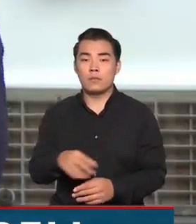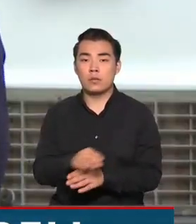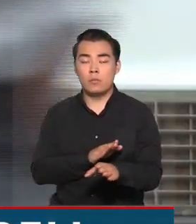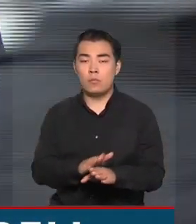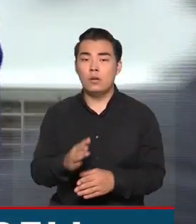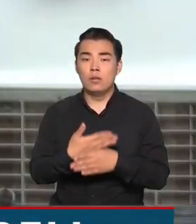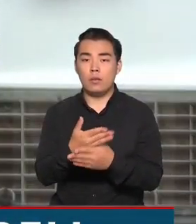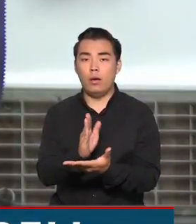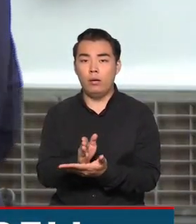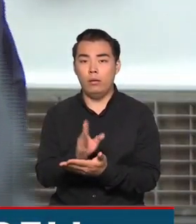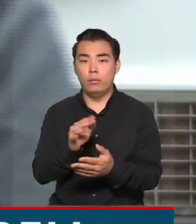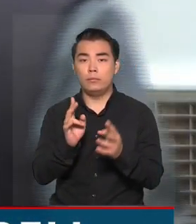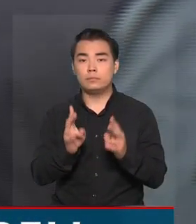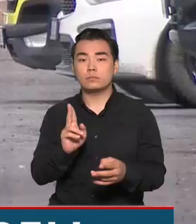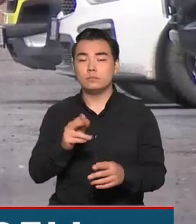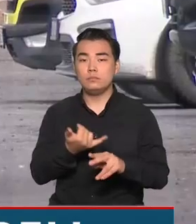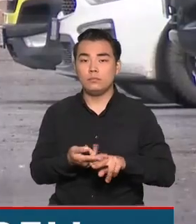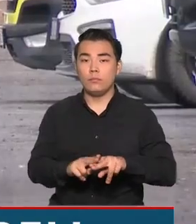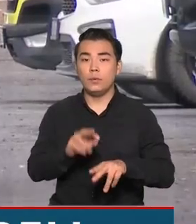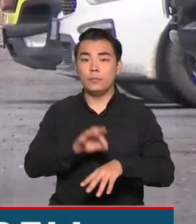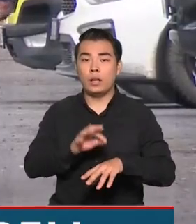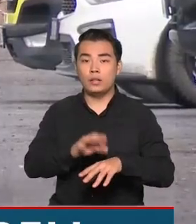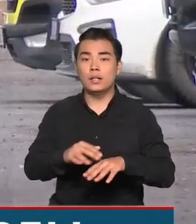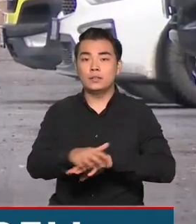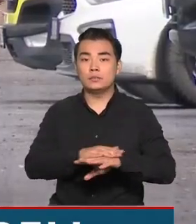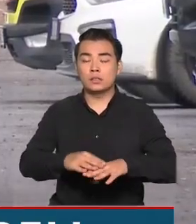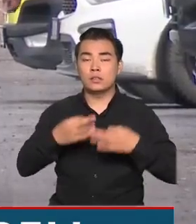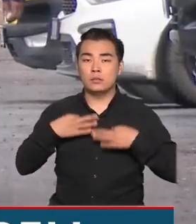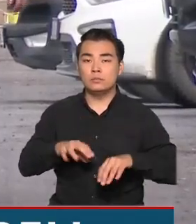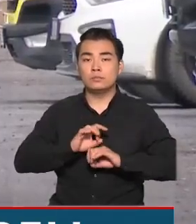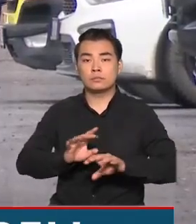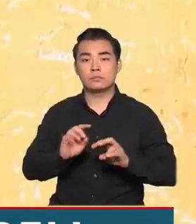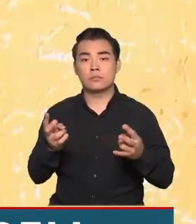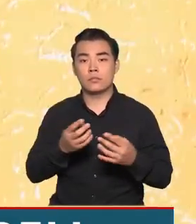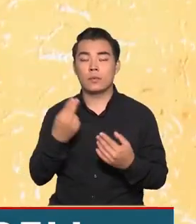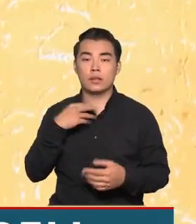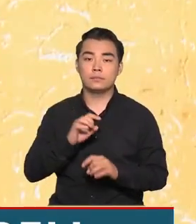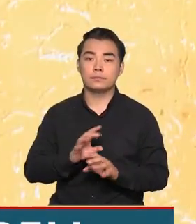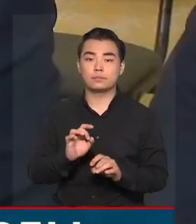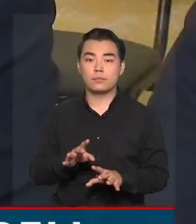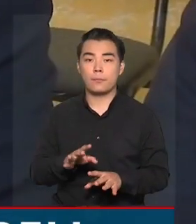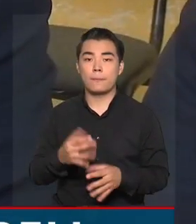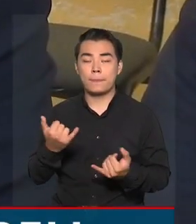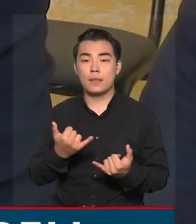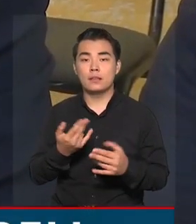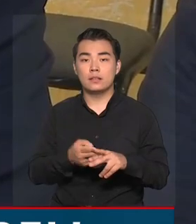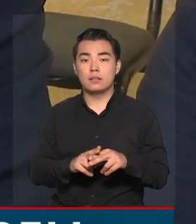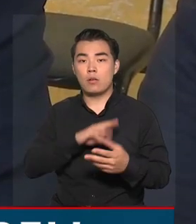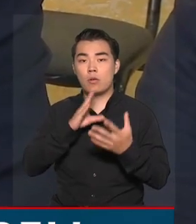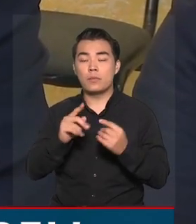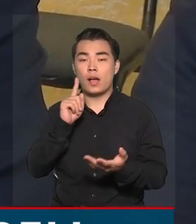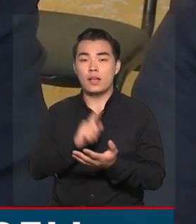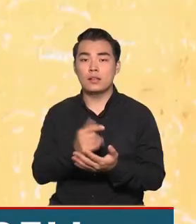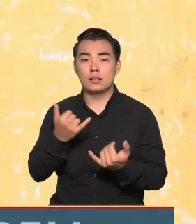науқастардың жағдайы да өзге де ақпарат халыққа дер кезінде жетіп тұруы тиіс деді президент. принимайте решения на местах. Сіздердің